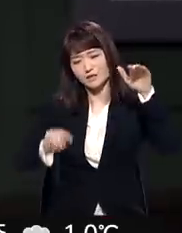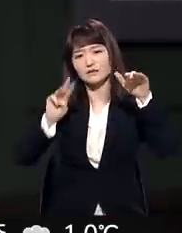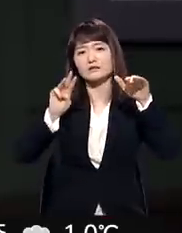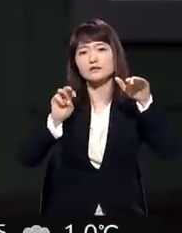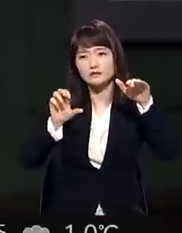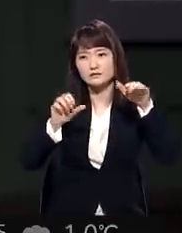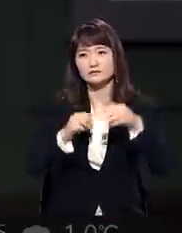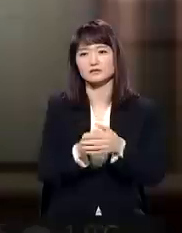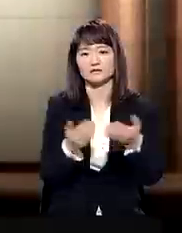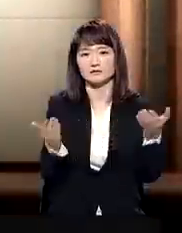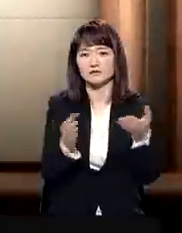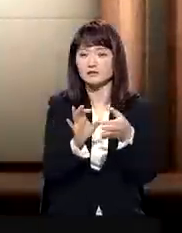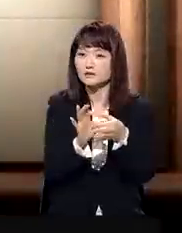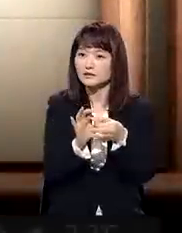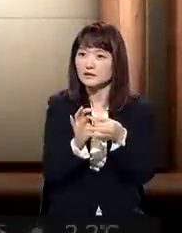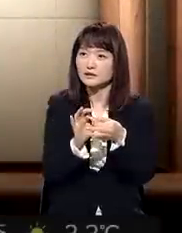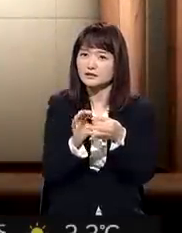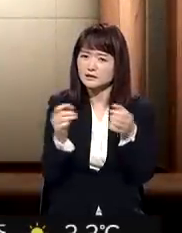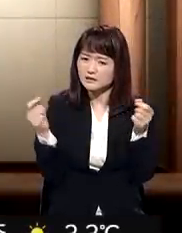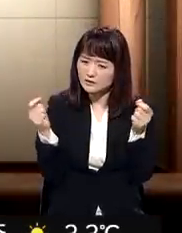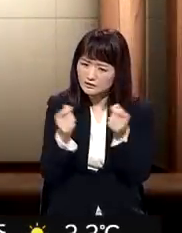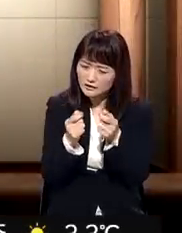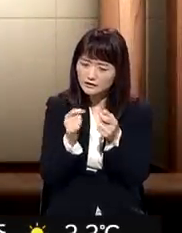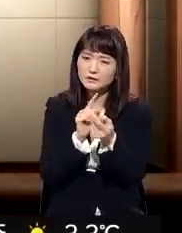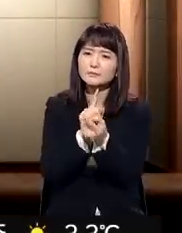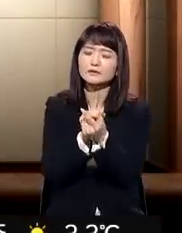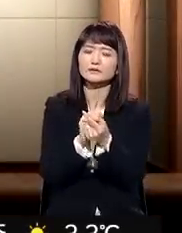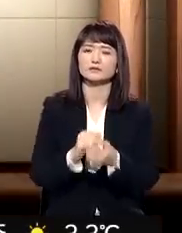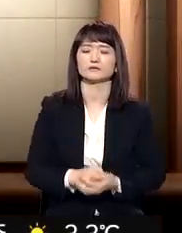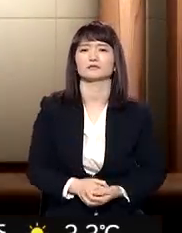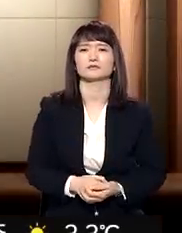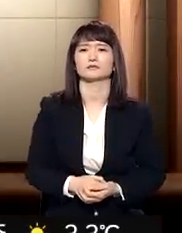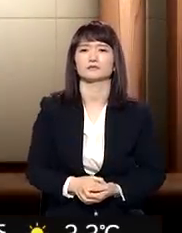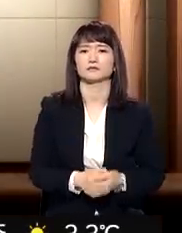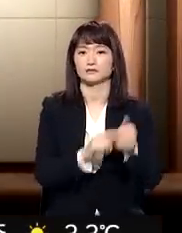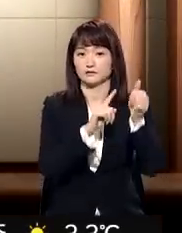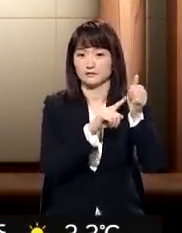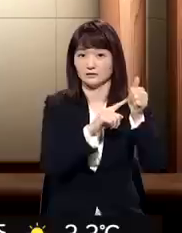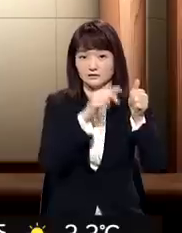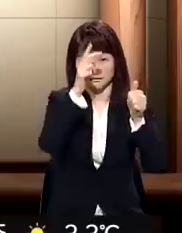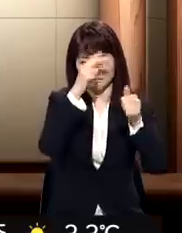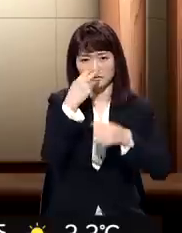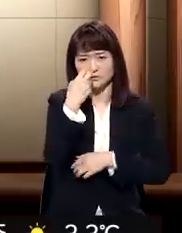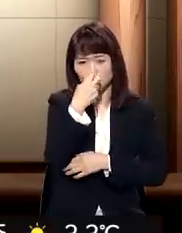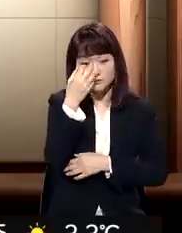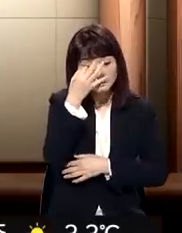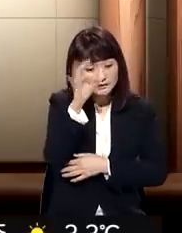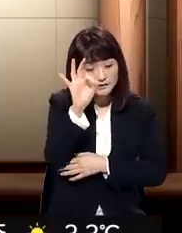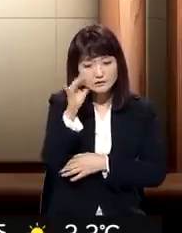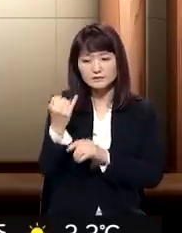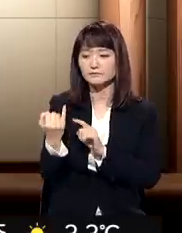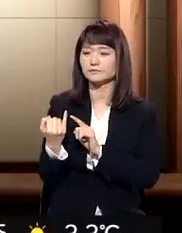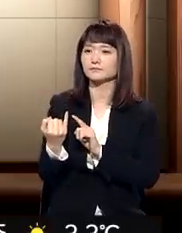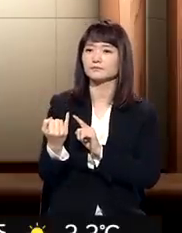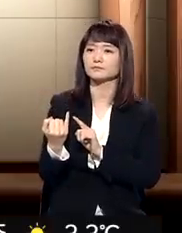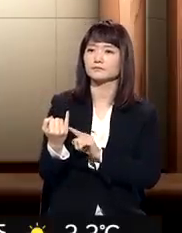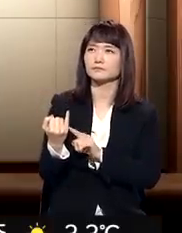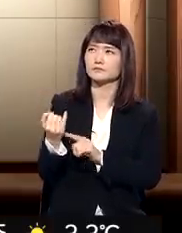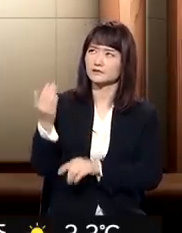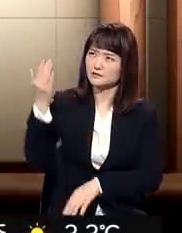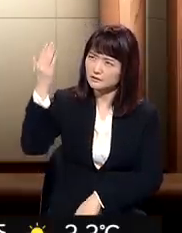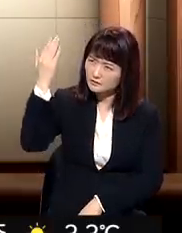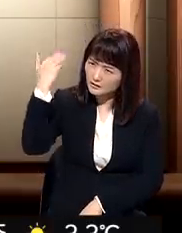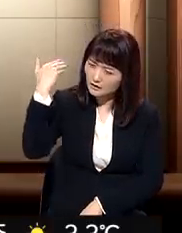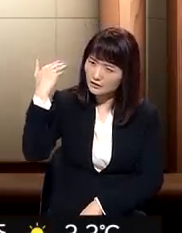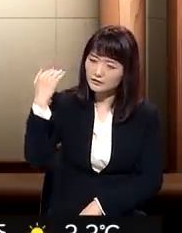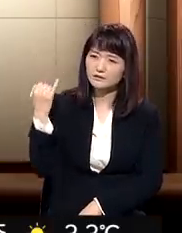나고 업무 관계로 만난지 며칠 되지도 않은 사이였고 또 피고인이 경찰조사 과정에서도 인정했듯이 피해자가 이전에 이성적 호감을